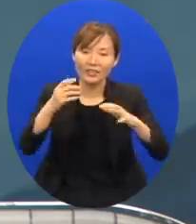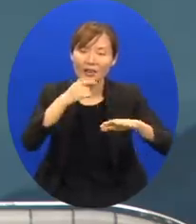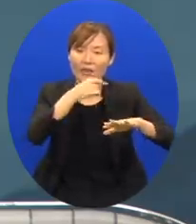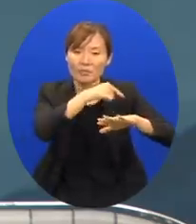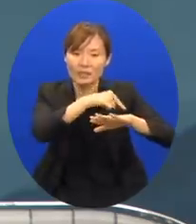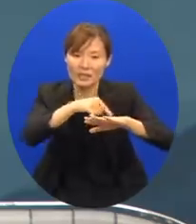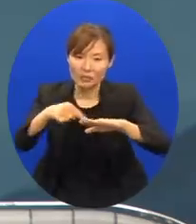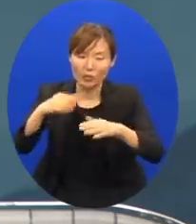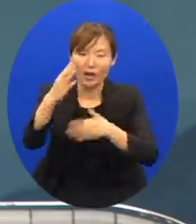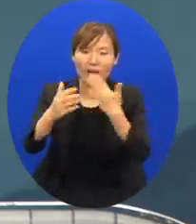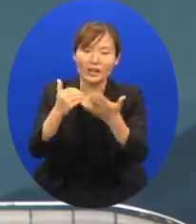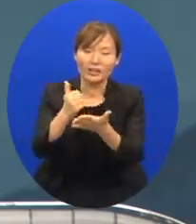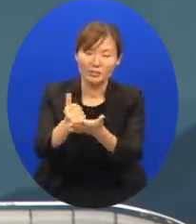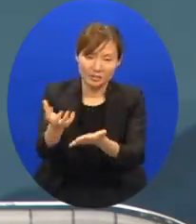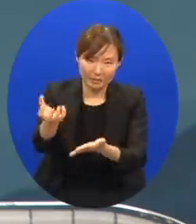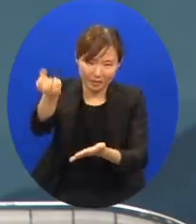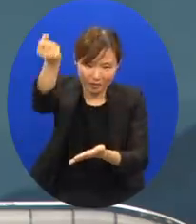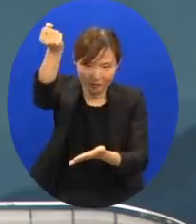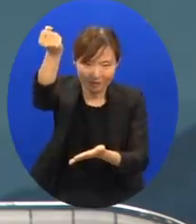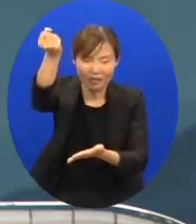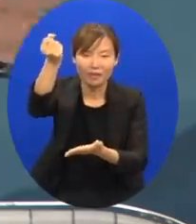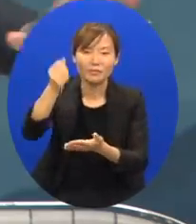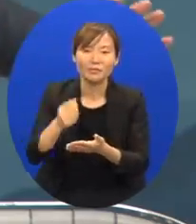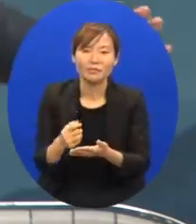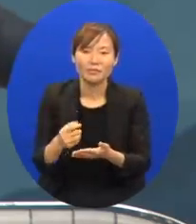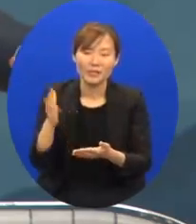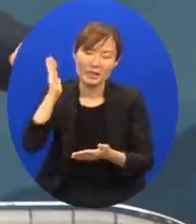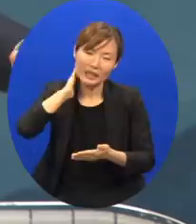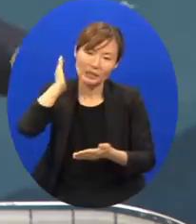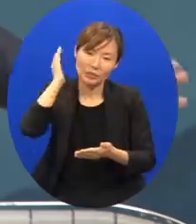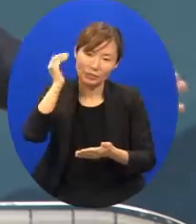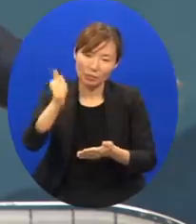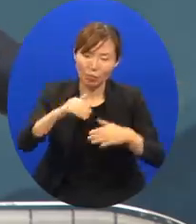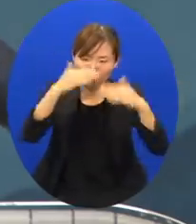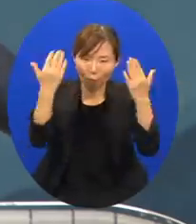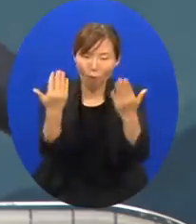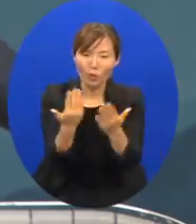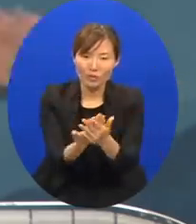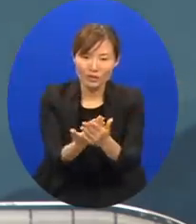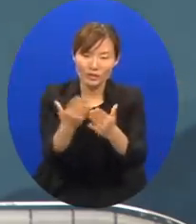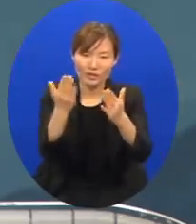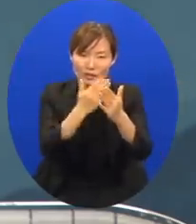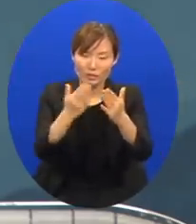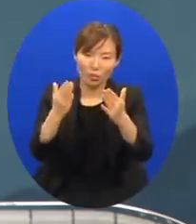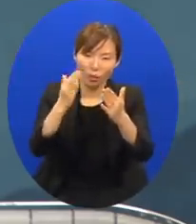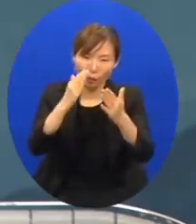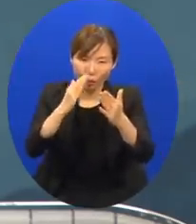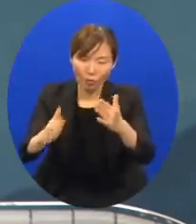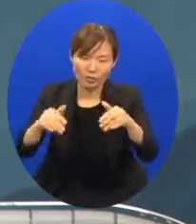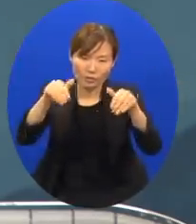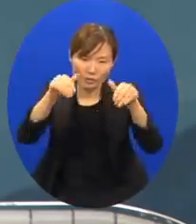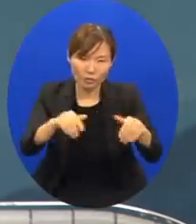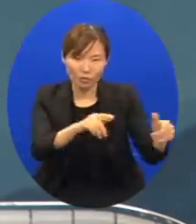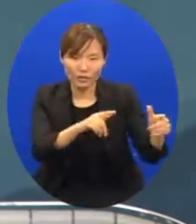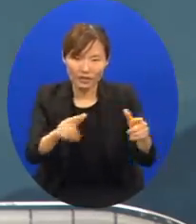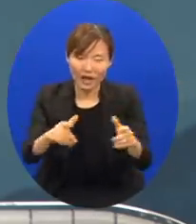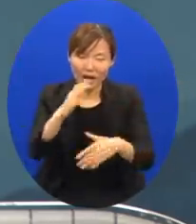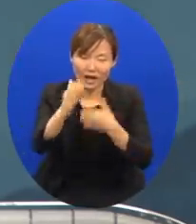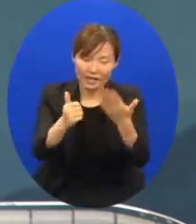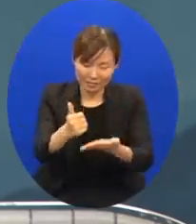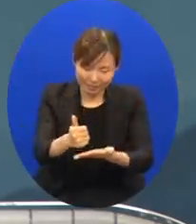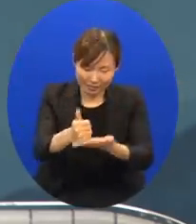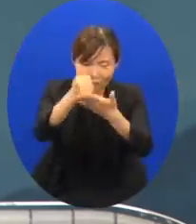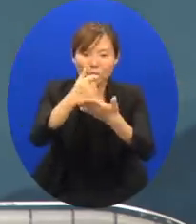부탁합니다 대통령부터 이 나라의 모든 하는 모든 공직자들 하나님을 경여하게 하시기 월암